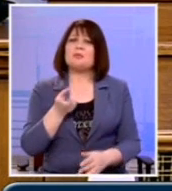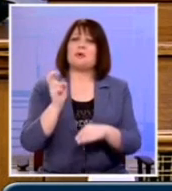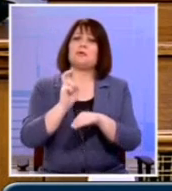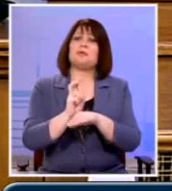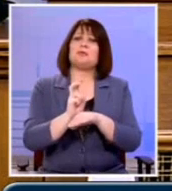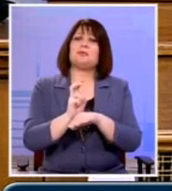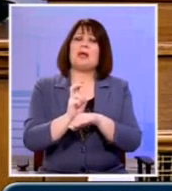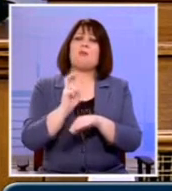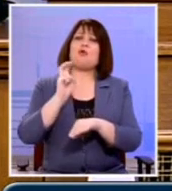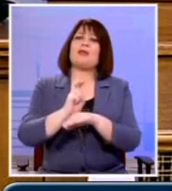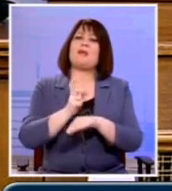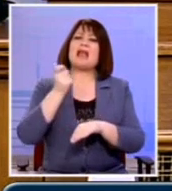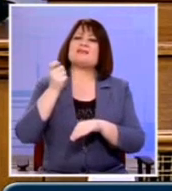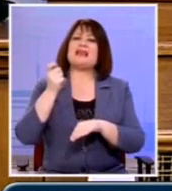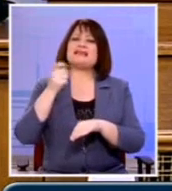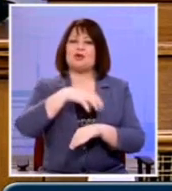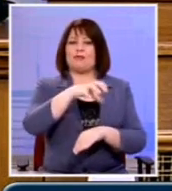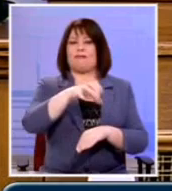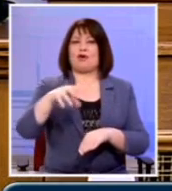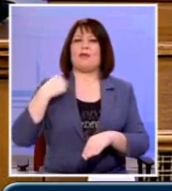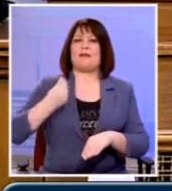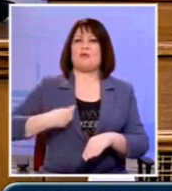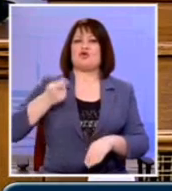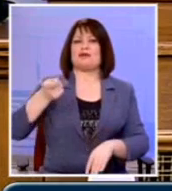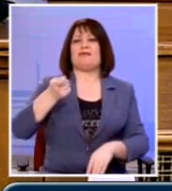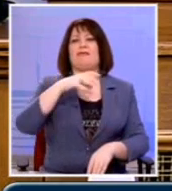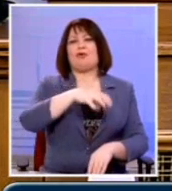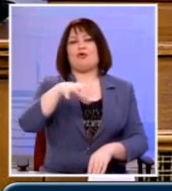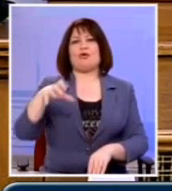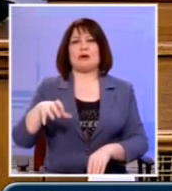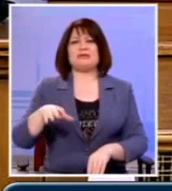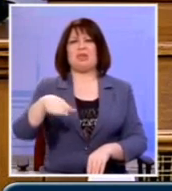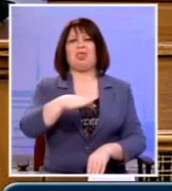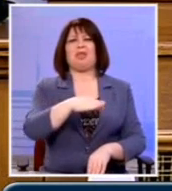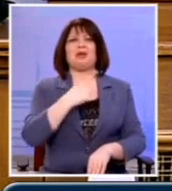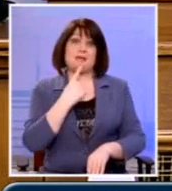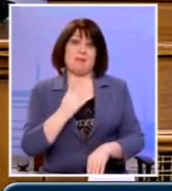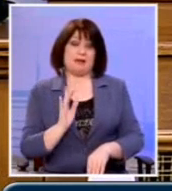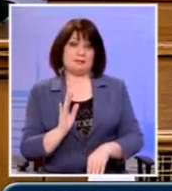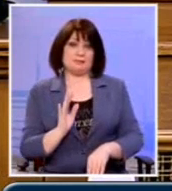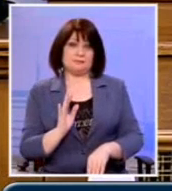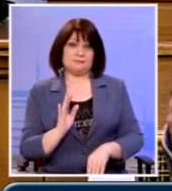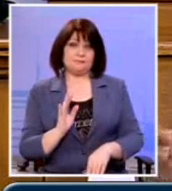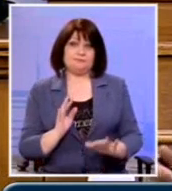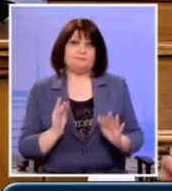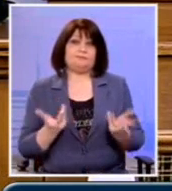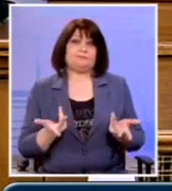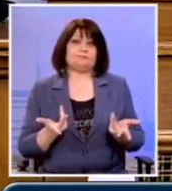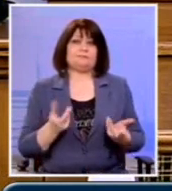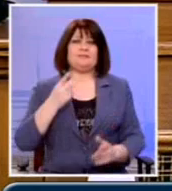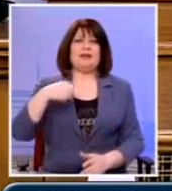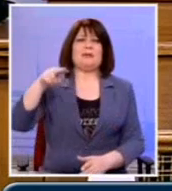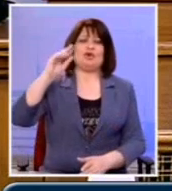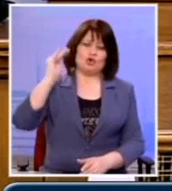αποθεματικά των ασφαλιστικών φορέων και των δημόσιων φορέων να απαξιώνονται. Να είναι δηλαδή με πολύ χαμηλό